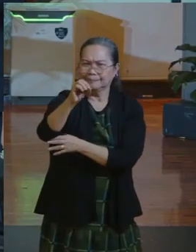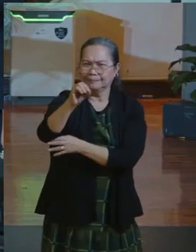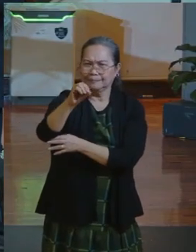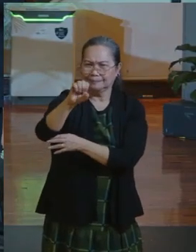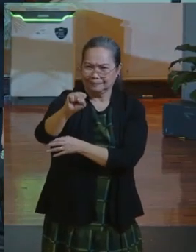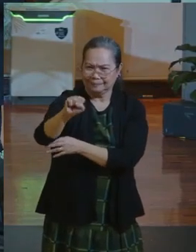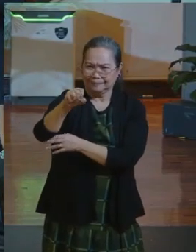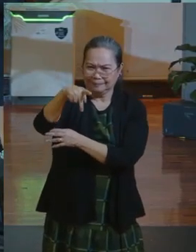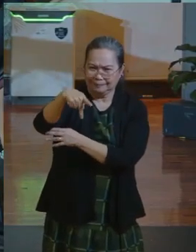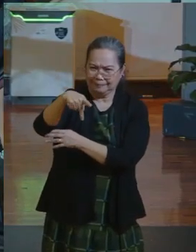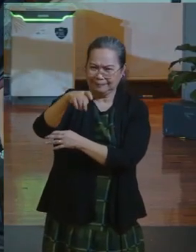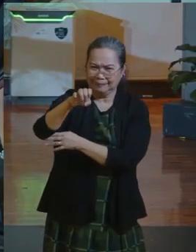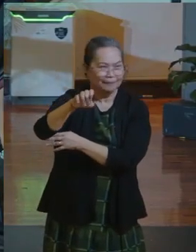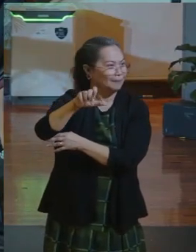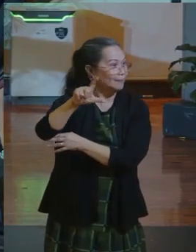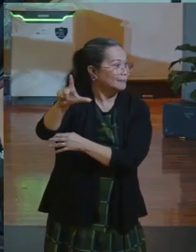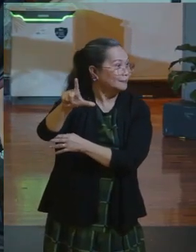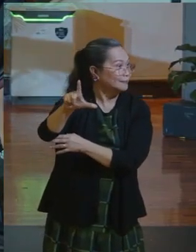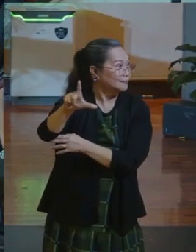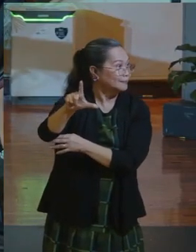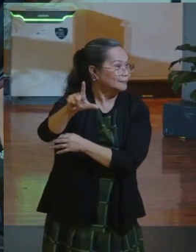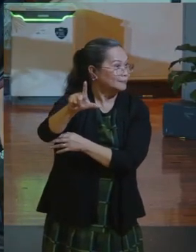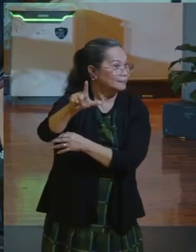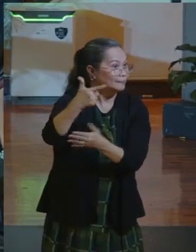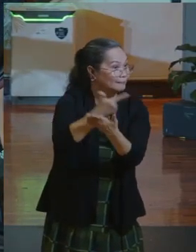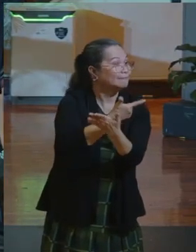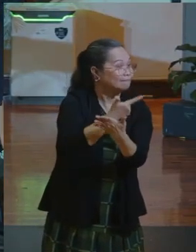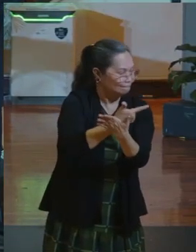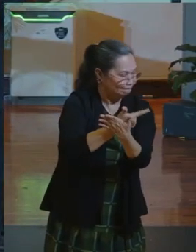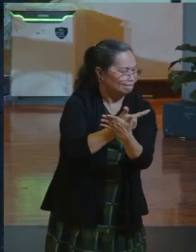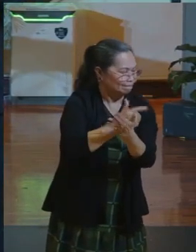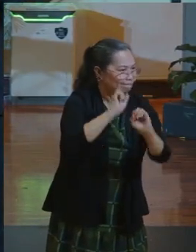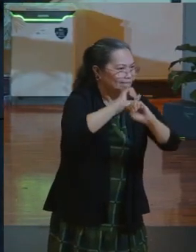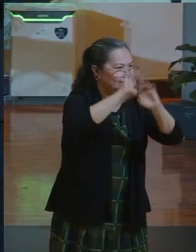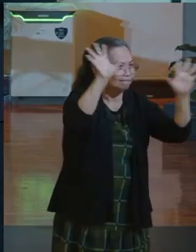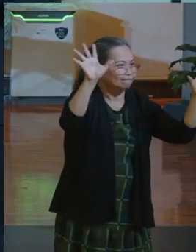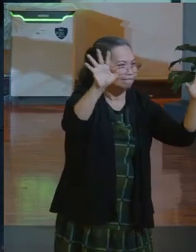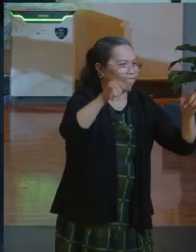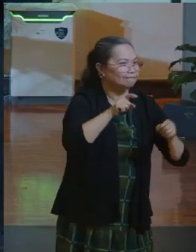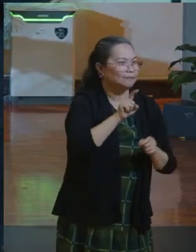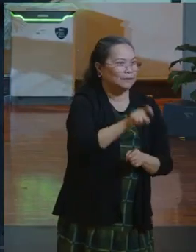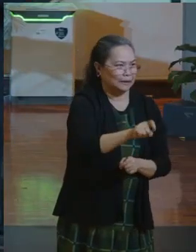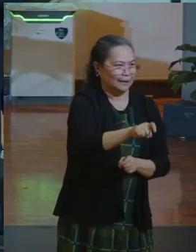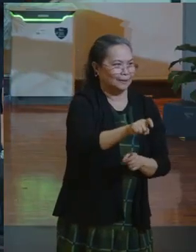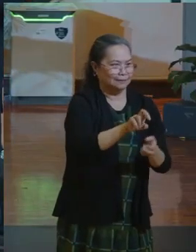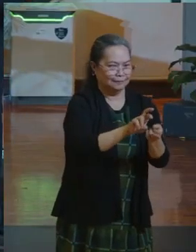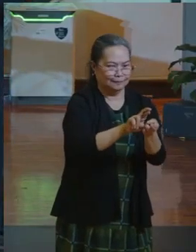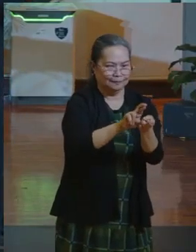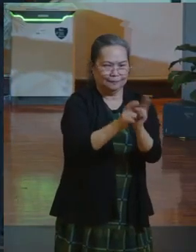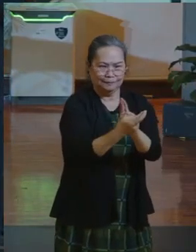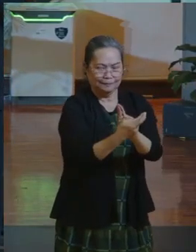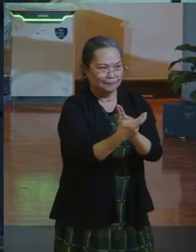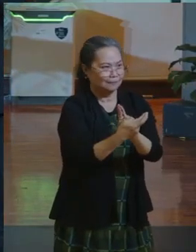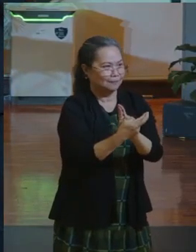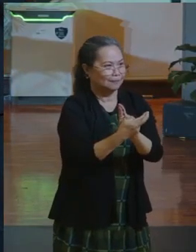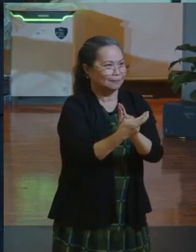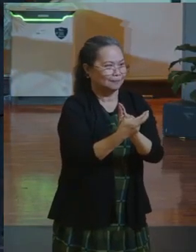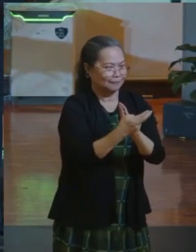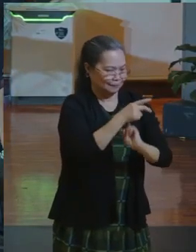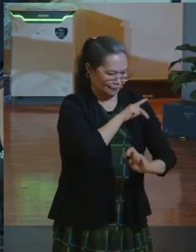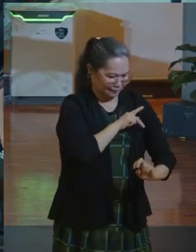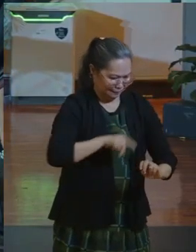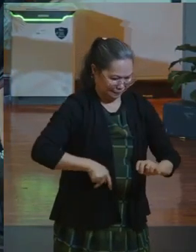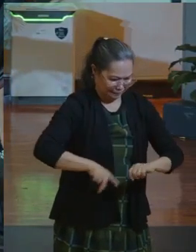ay malinaw sa ating Panginoon. Sabi niya, repent, for the kingdom